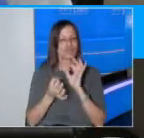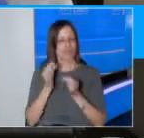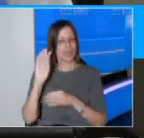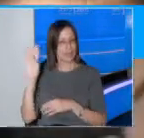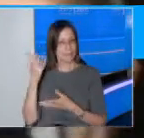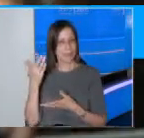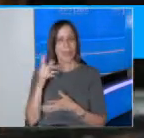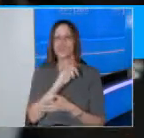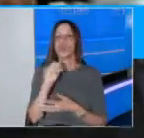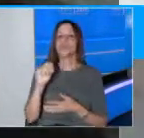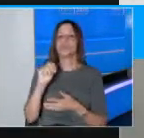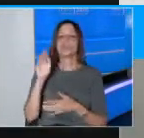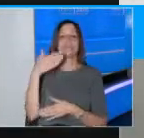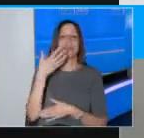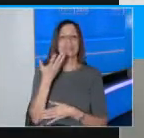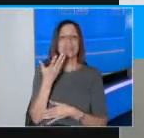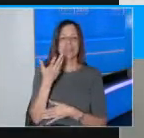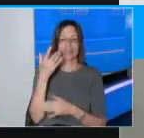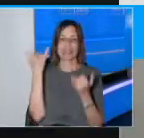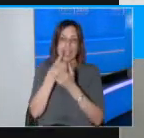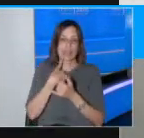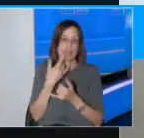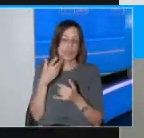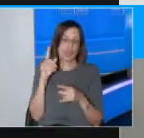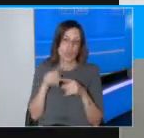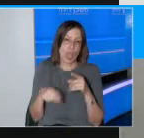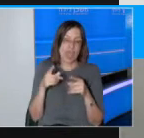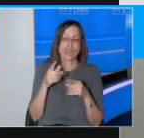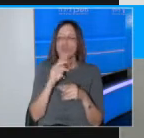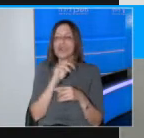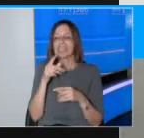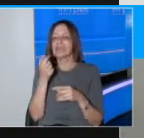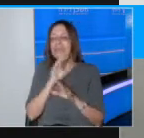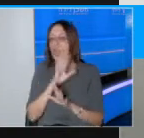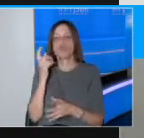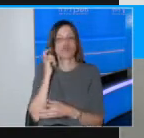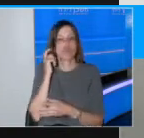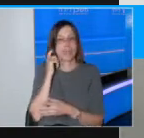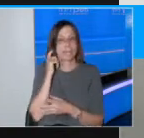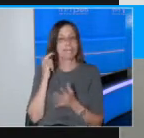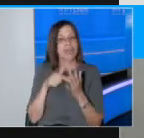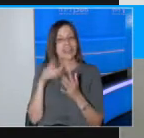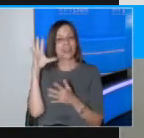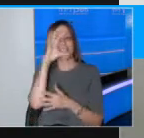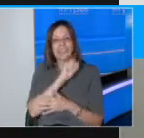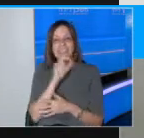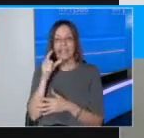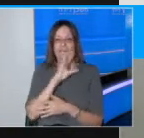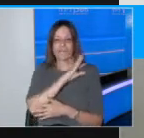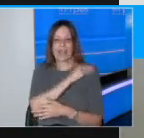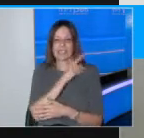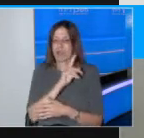נתניהו. הנושא המדיני, נדב, תקן אותי אם אני טועה, במהלך מערכת הבחירות כמעט ולא נשמע, מתוך תפיסה של פלסטינים,